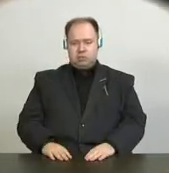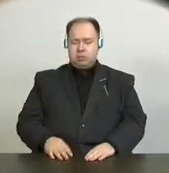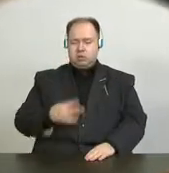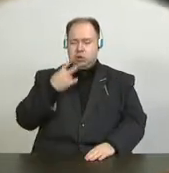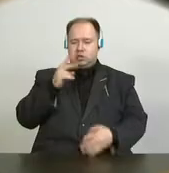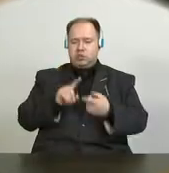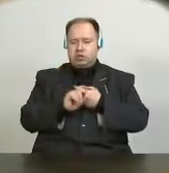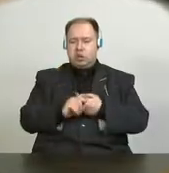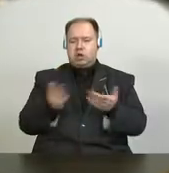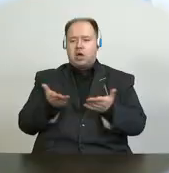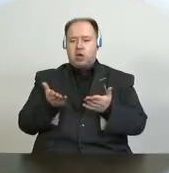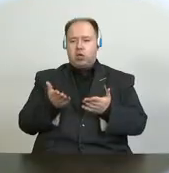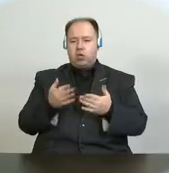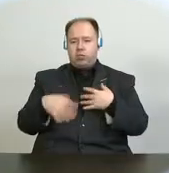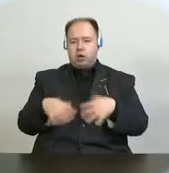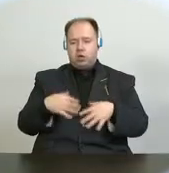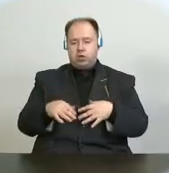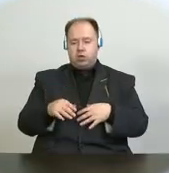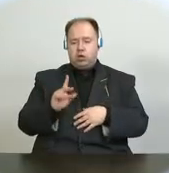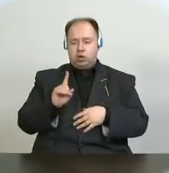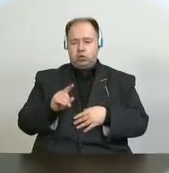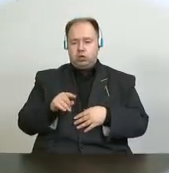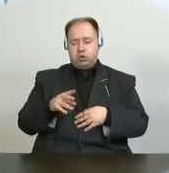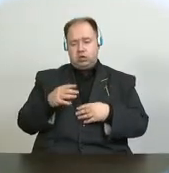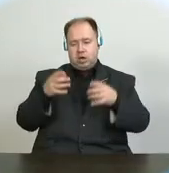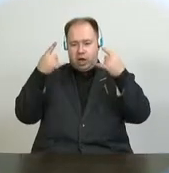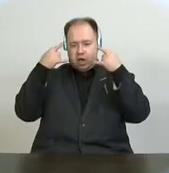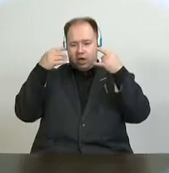в принципе очки подстраиваются под